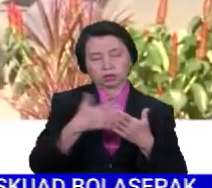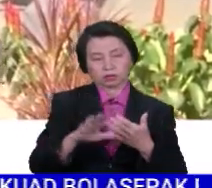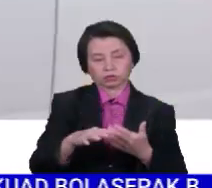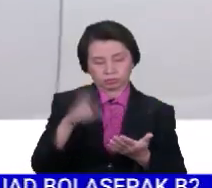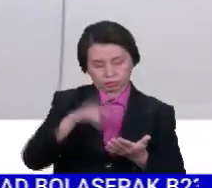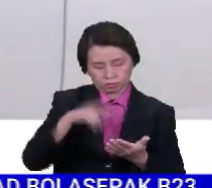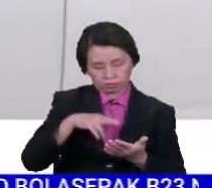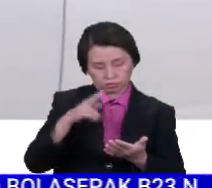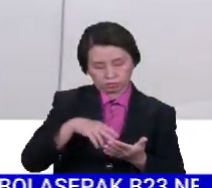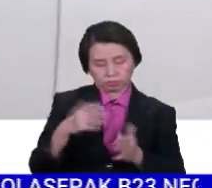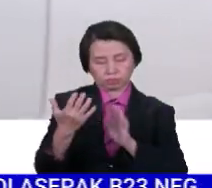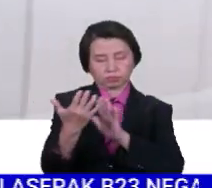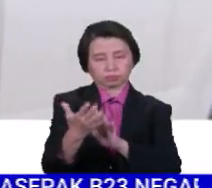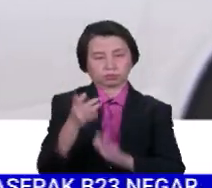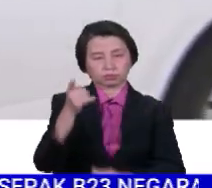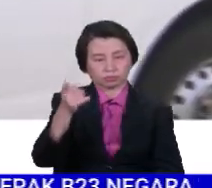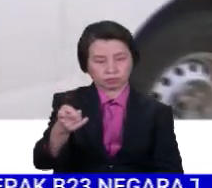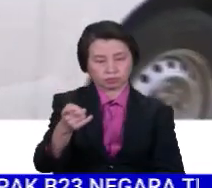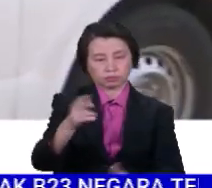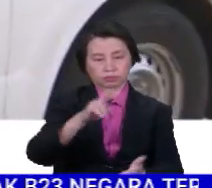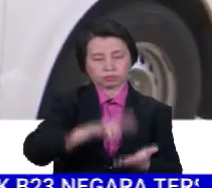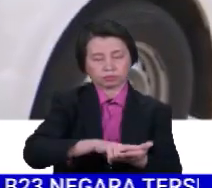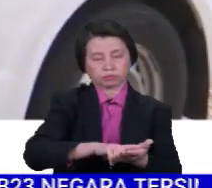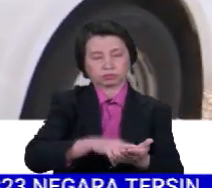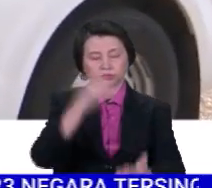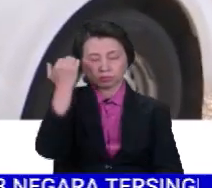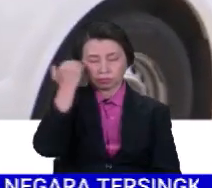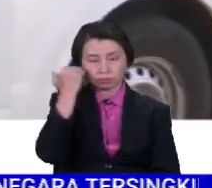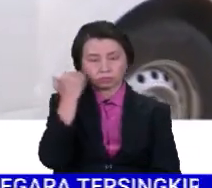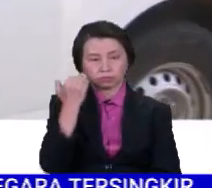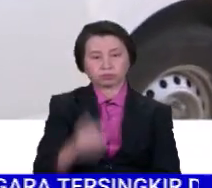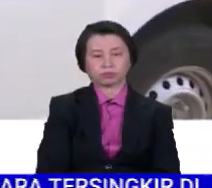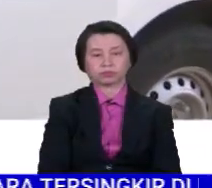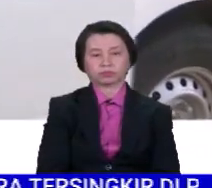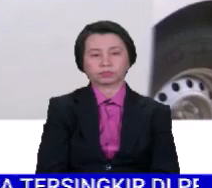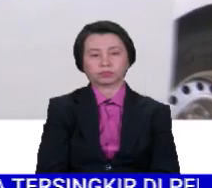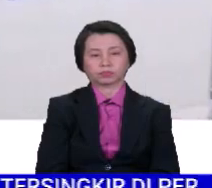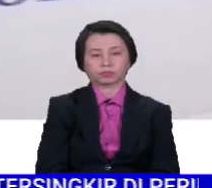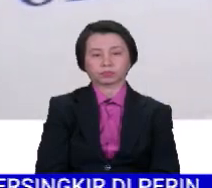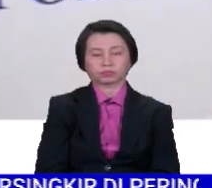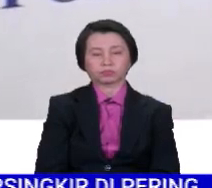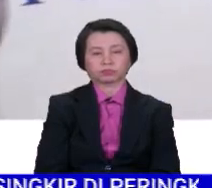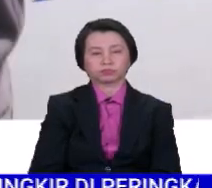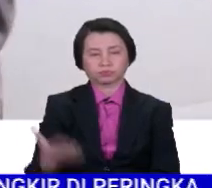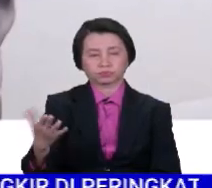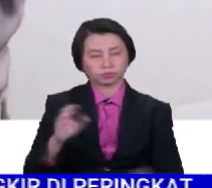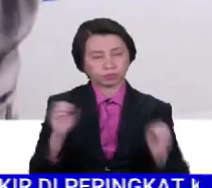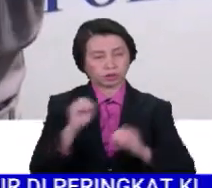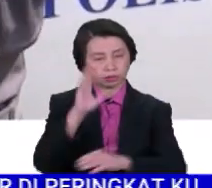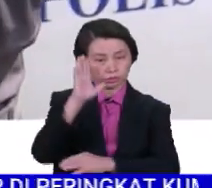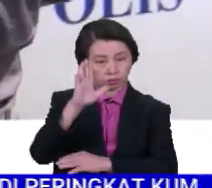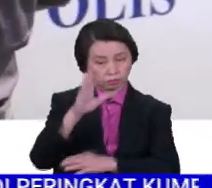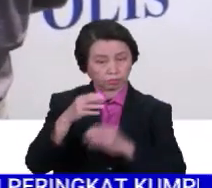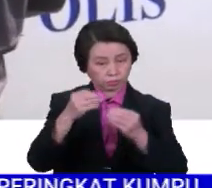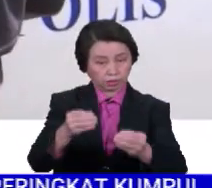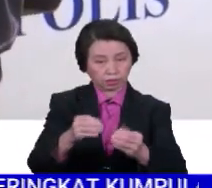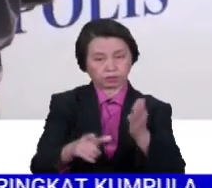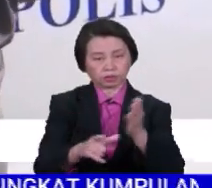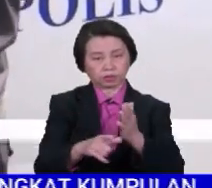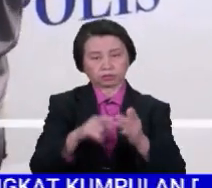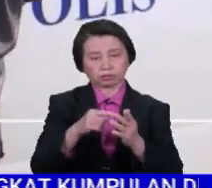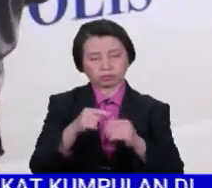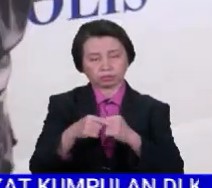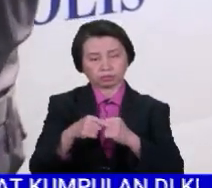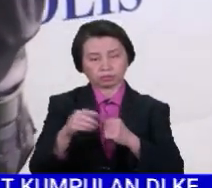pertuduhannya dibacakan di hadapan penolong pendaftar mahkamah Cikgu Nur Azlinda, Cikgu Mahmud. Tiada jaminan ditawarkan timbalan pendakwa